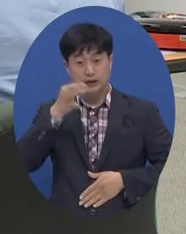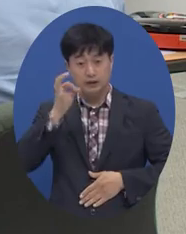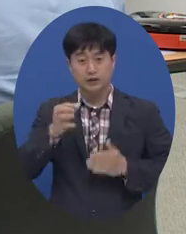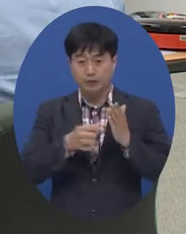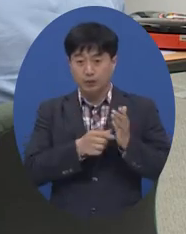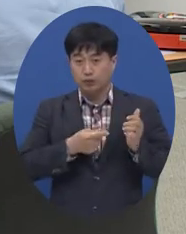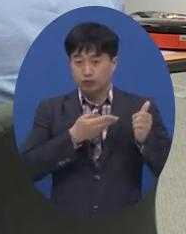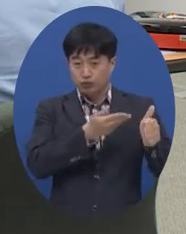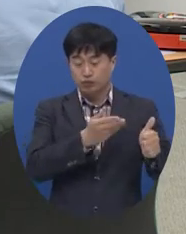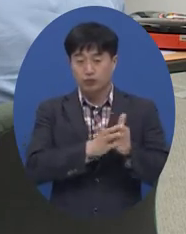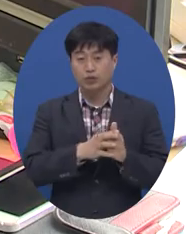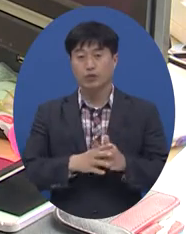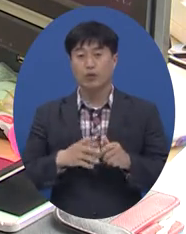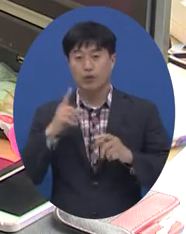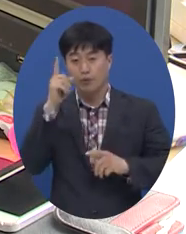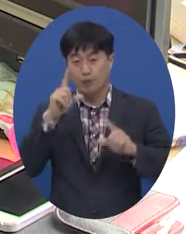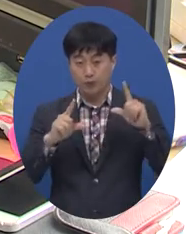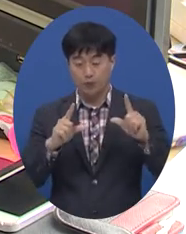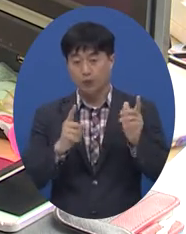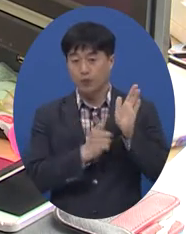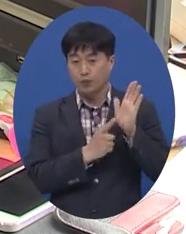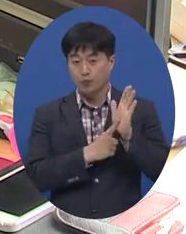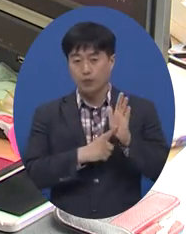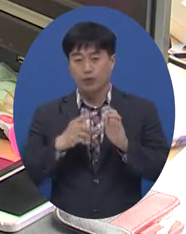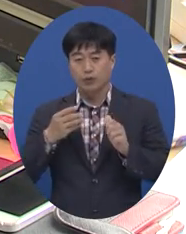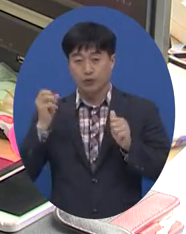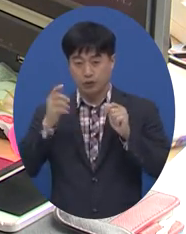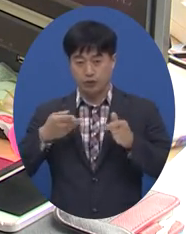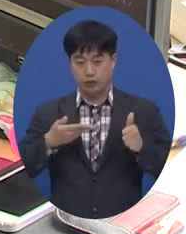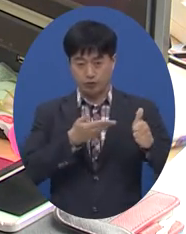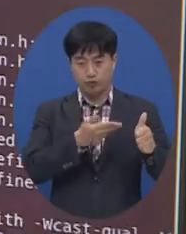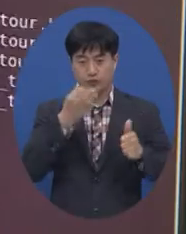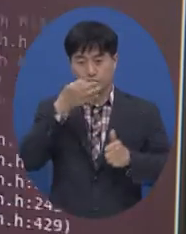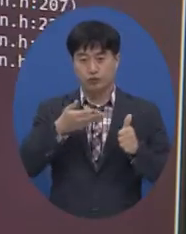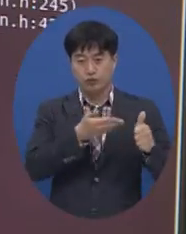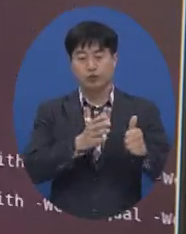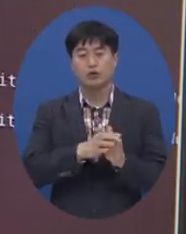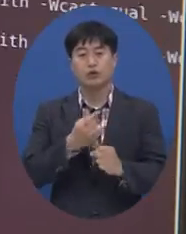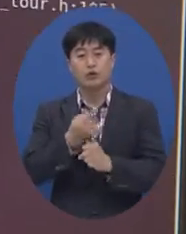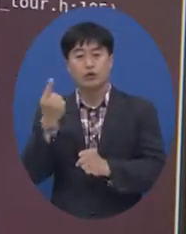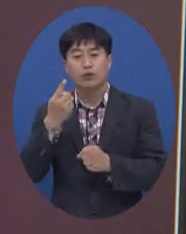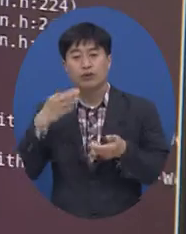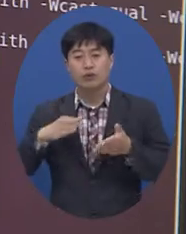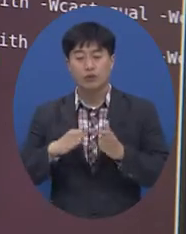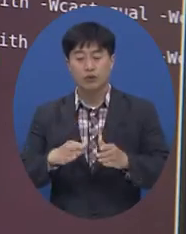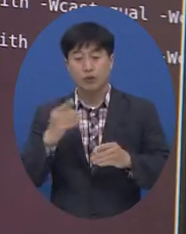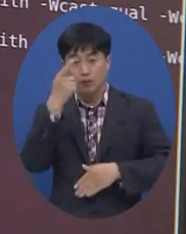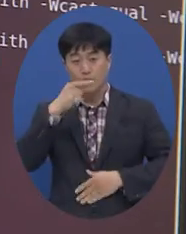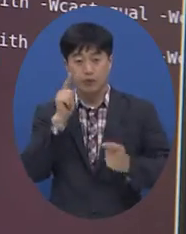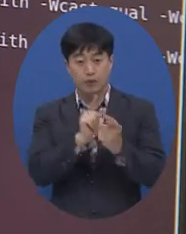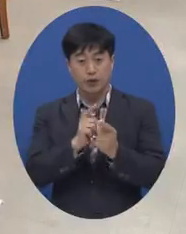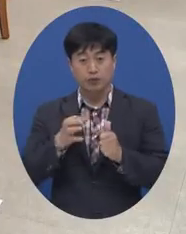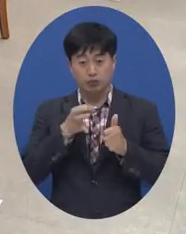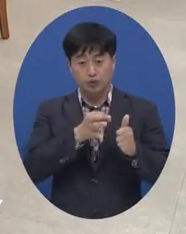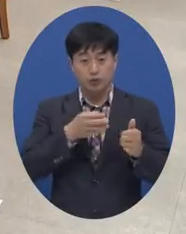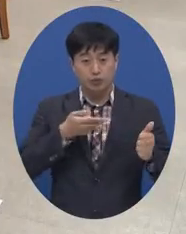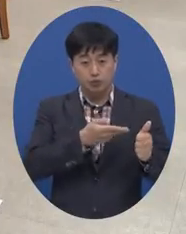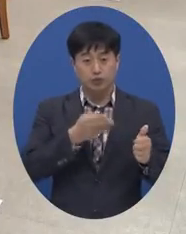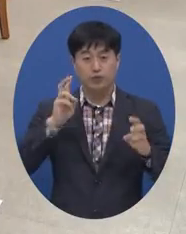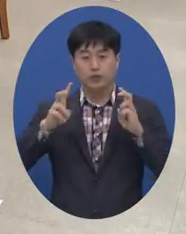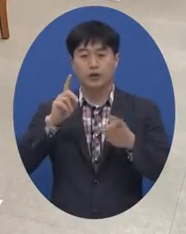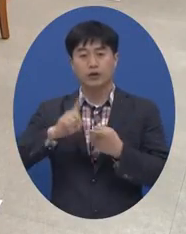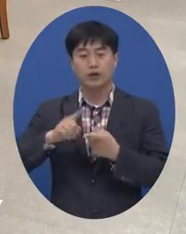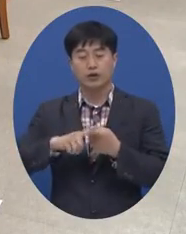부여하며 기업 이미지 홍보 기회를 제공하는 등의 혜택이 주어집니다. 이 밖에 경기도는 면접수당 지급 기업들에